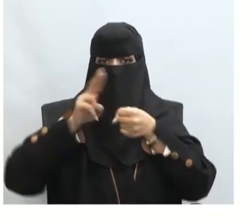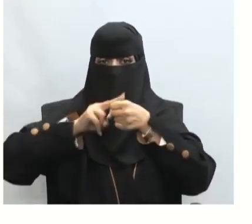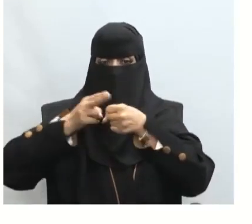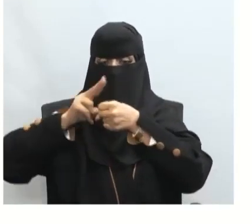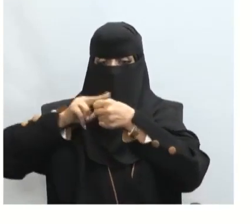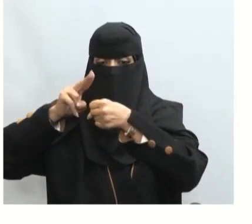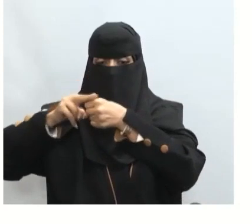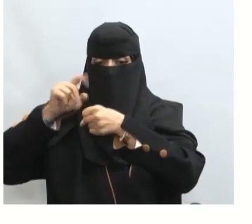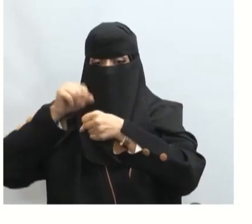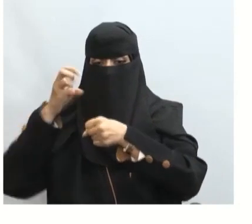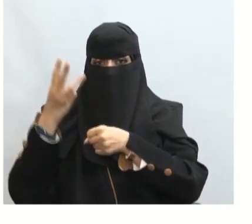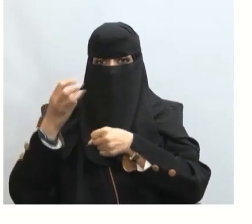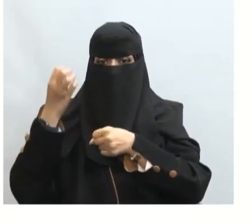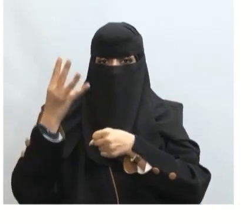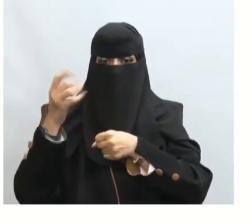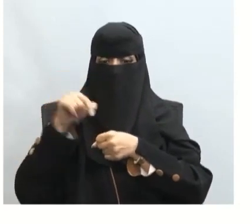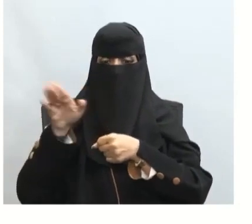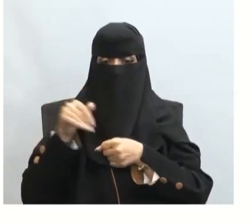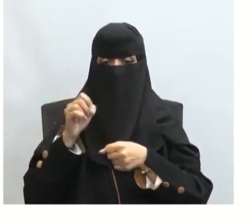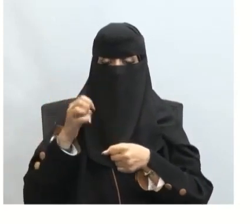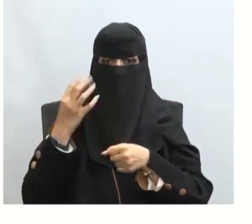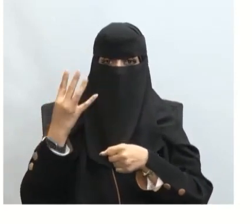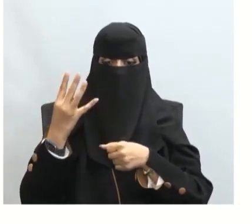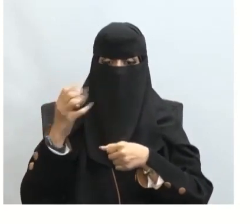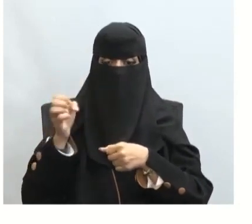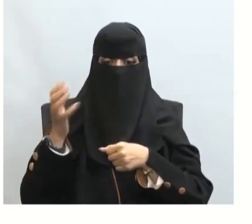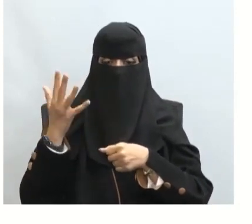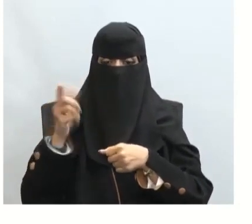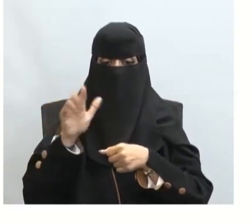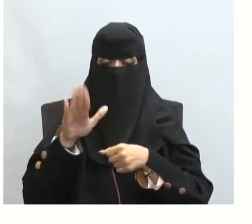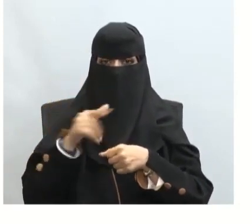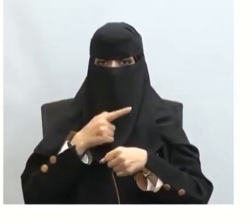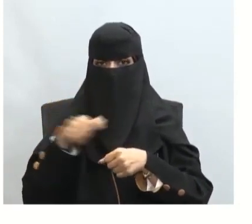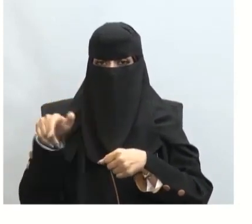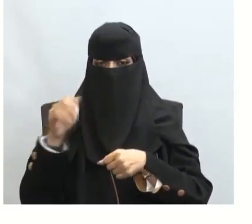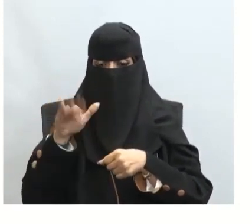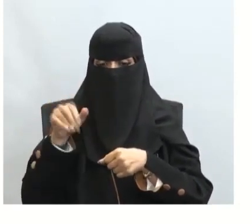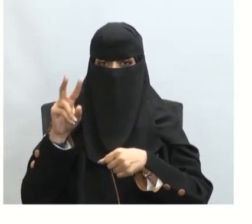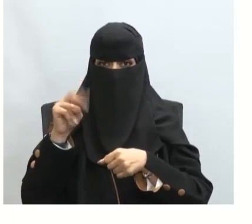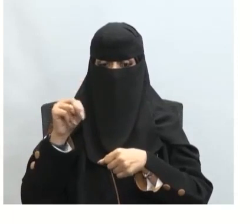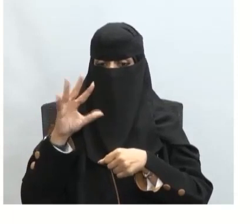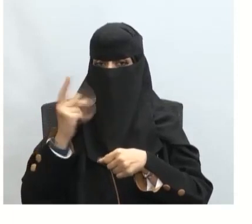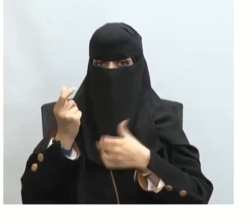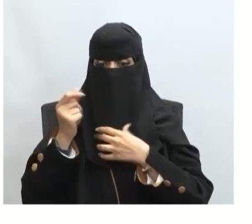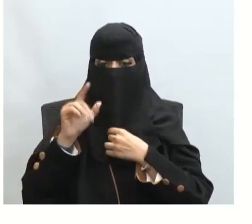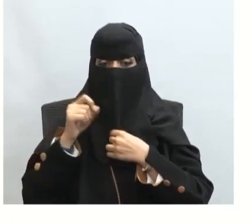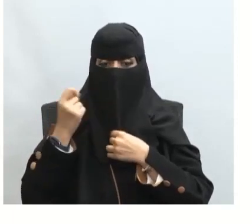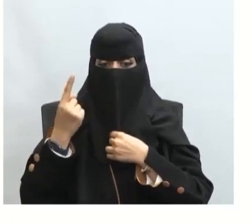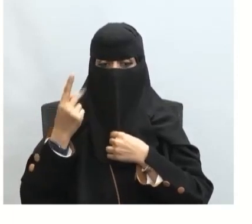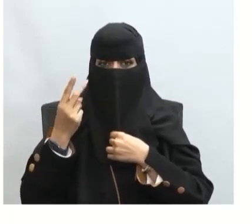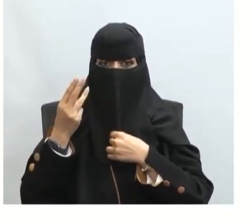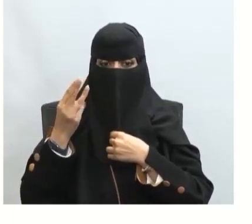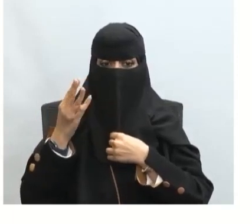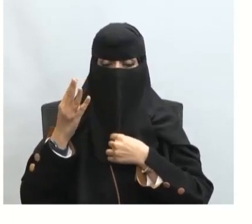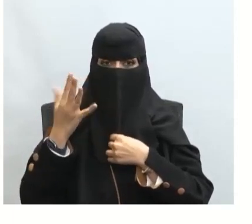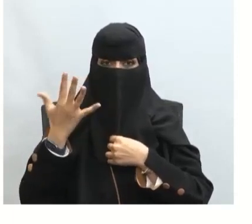اثلين الثالث الرابع الخامس اذا كم ستكون ان 1 2 3